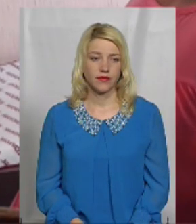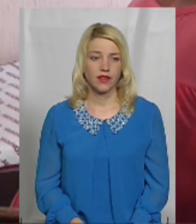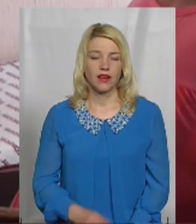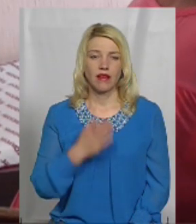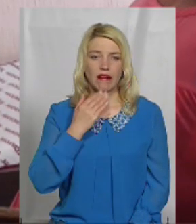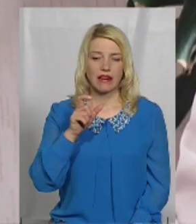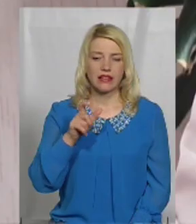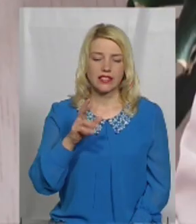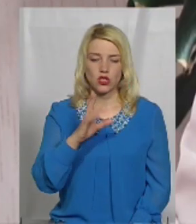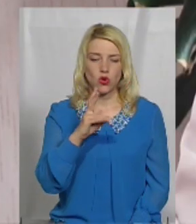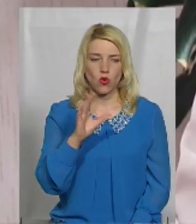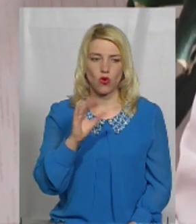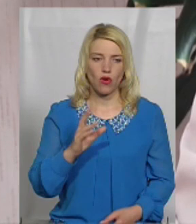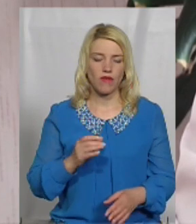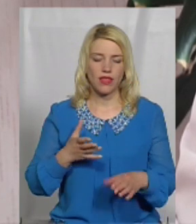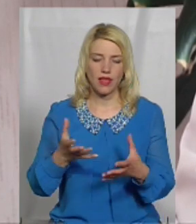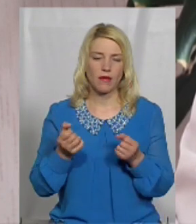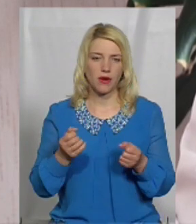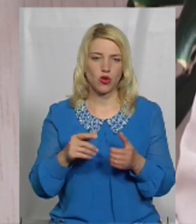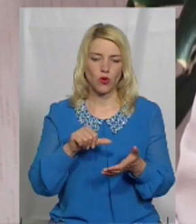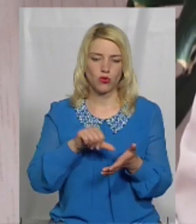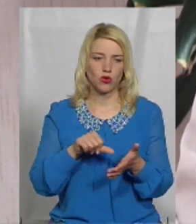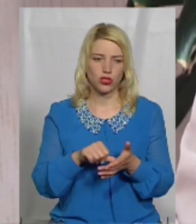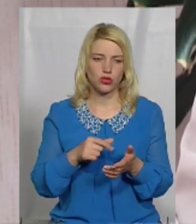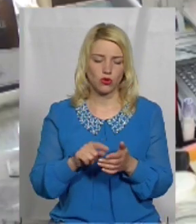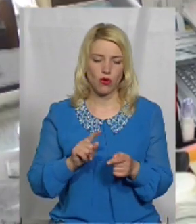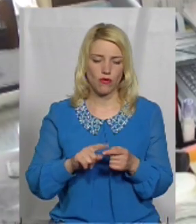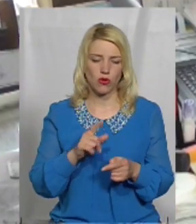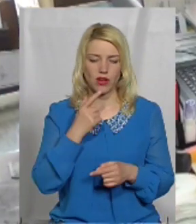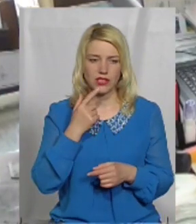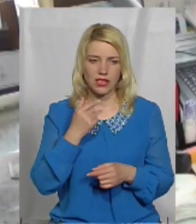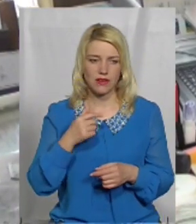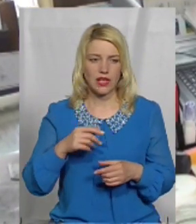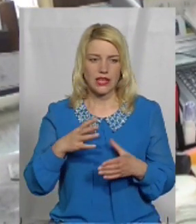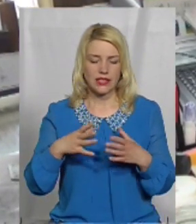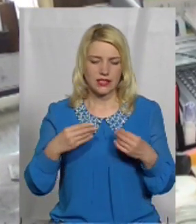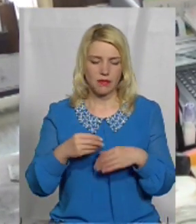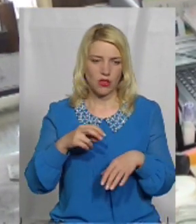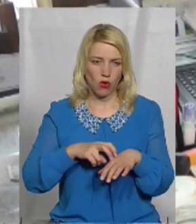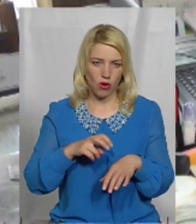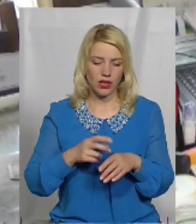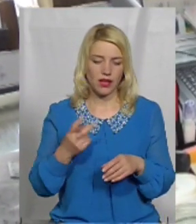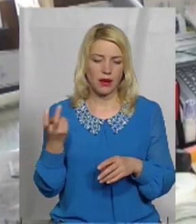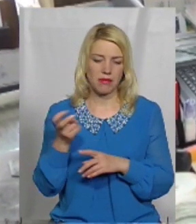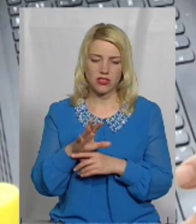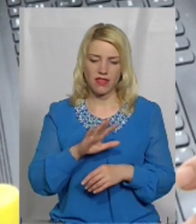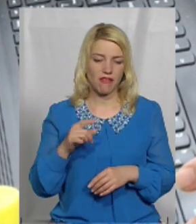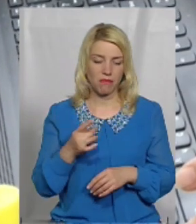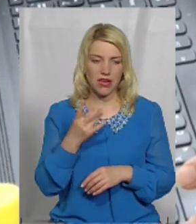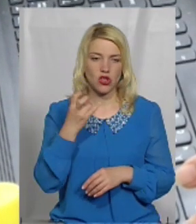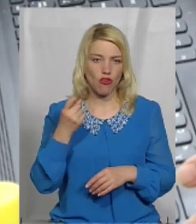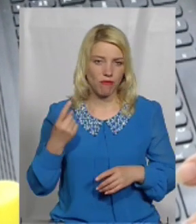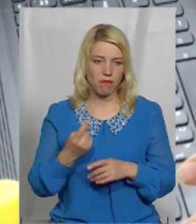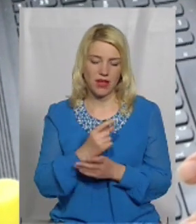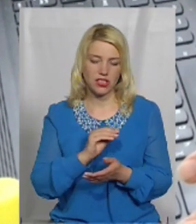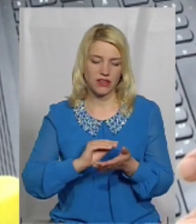Красилівчанка Людмила Скокова на прийом до дільничого терапевта Красилівського ПМСД Людмили Волкової прийшла не вперше. Та вперше її виписують електронний рецепт.